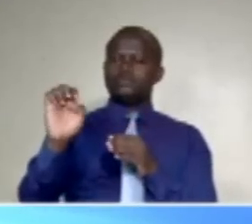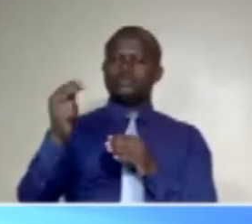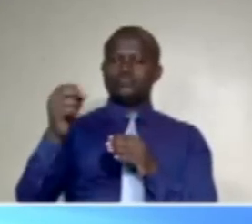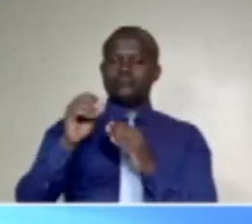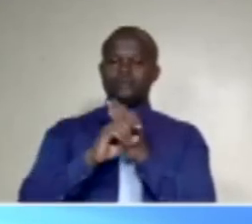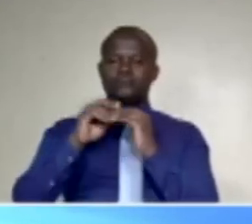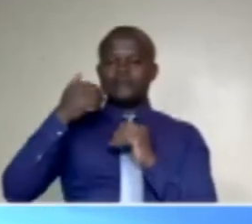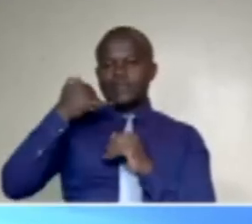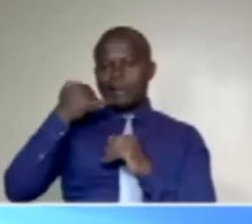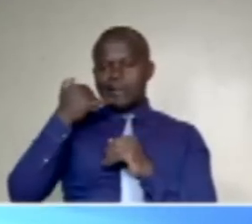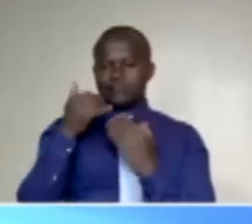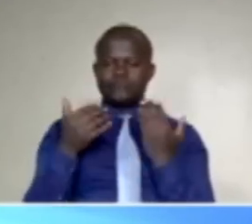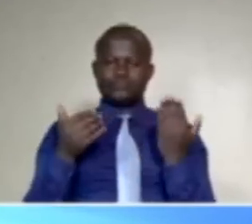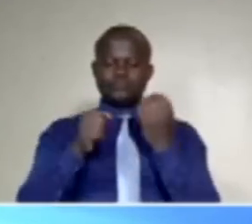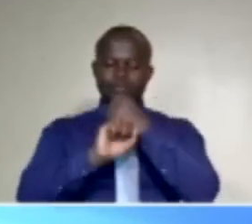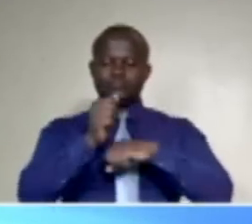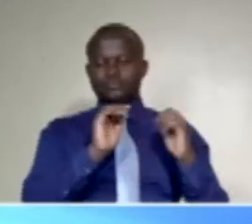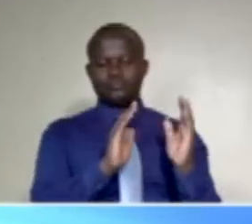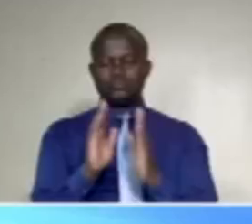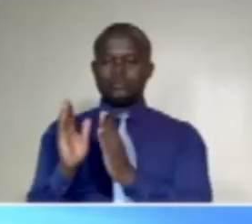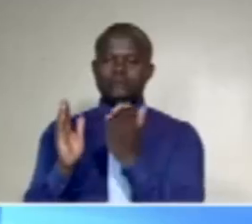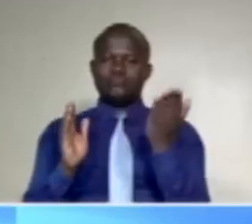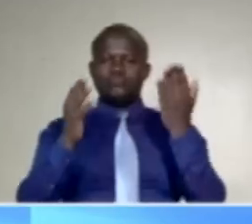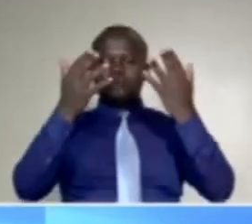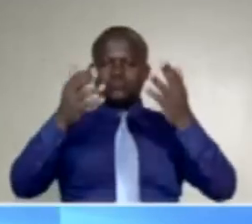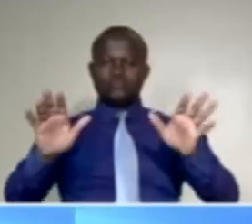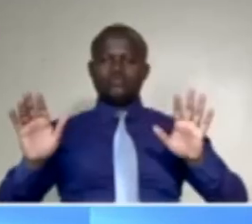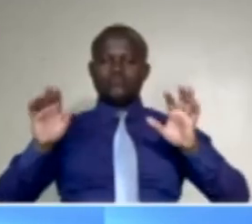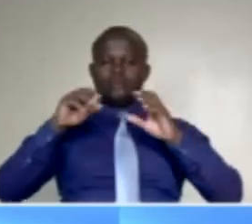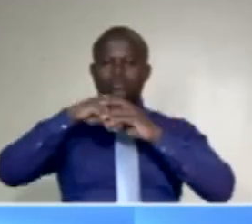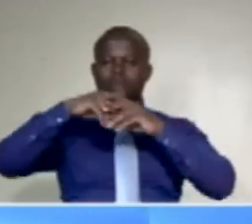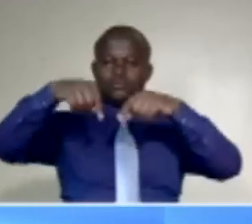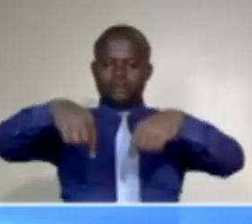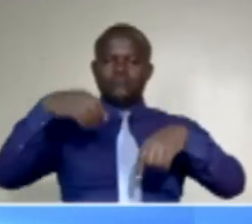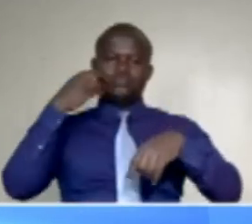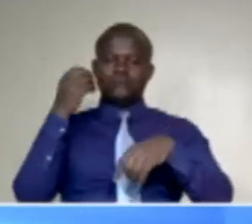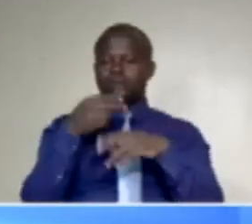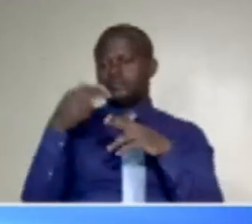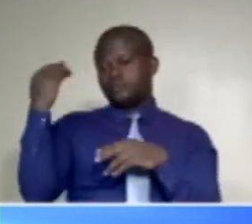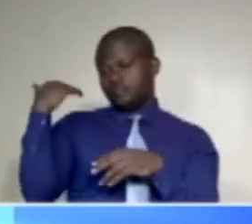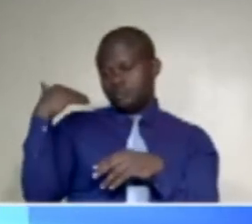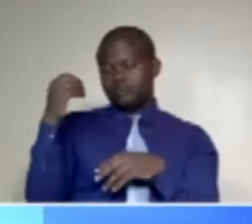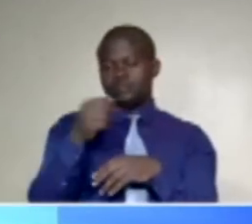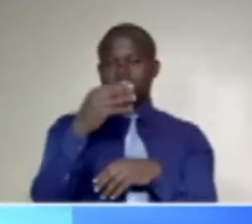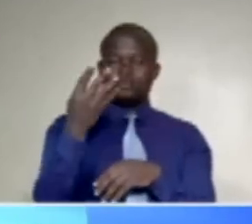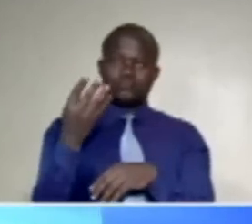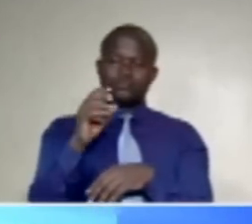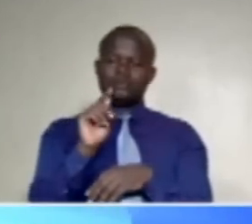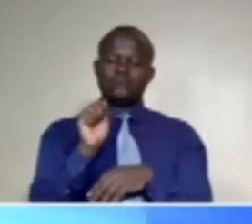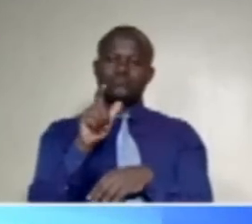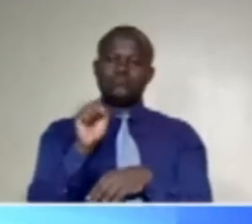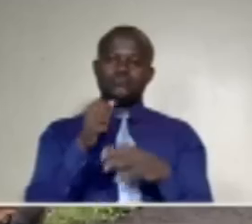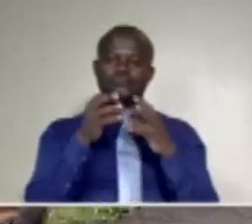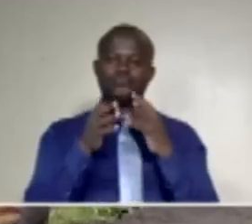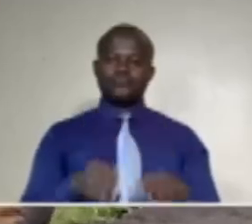ka Nyaruguru. Ibikorwa byo gutunganya iki gishanga bikaba byararangiye muri uku kwezi gushize kwa kane. Kalise Everiste